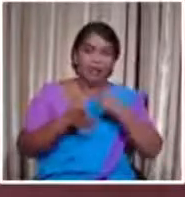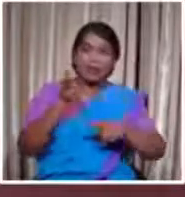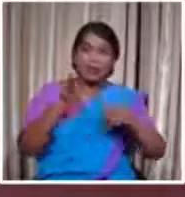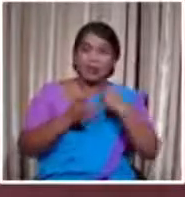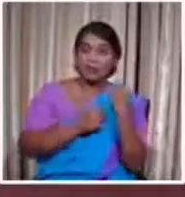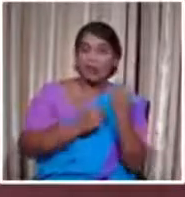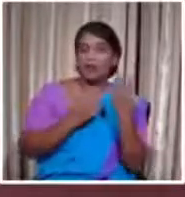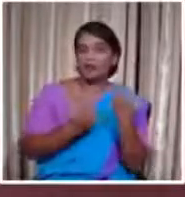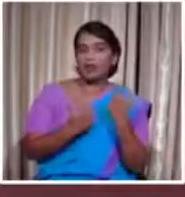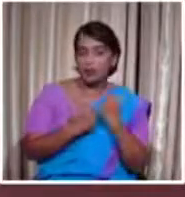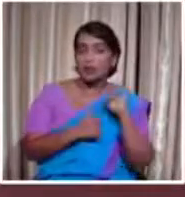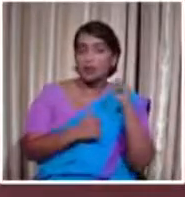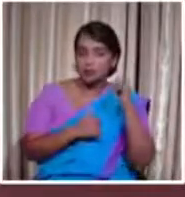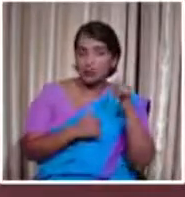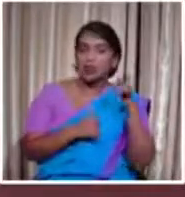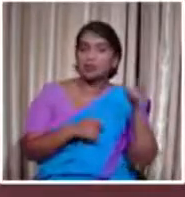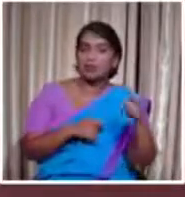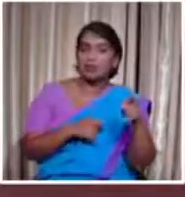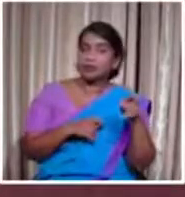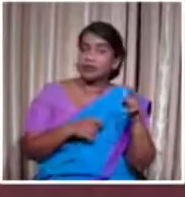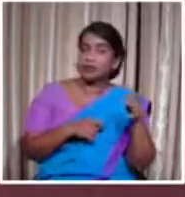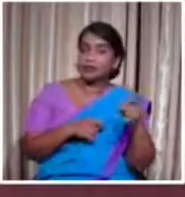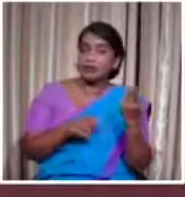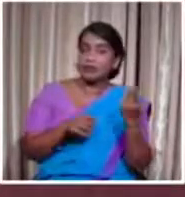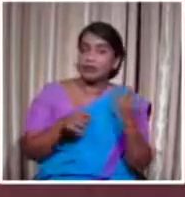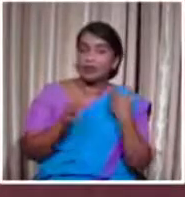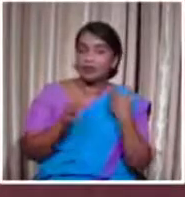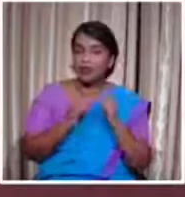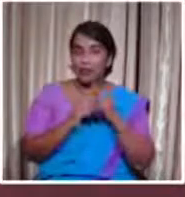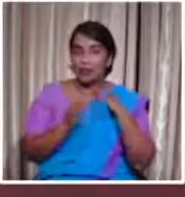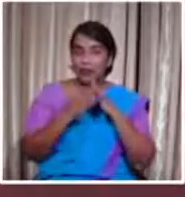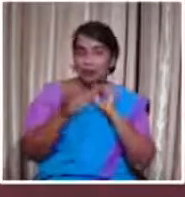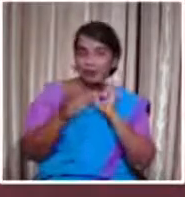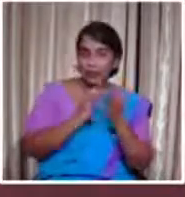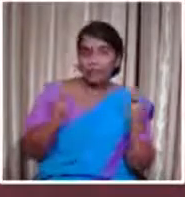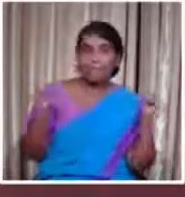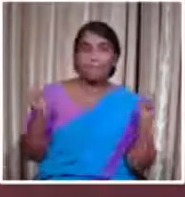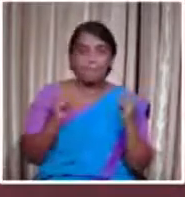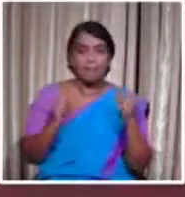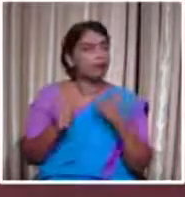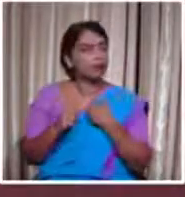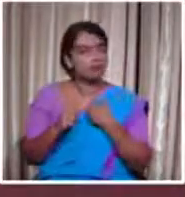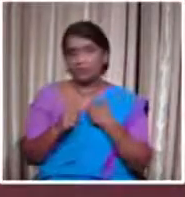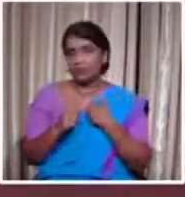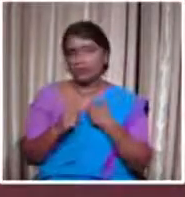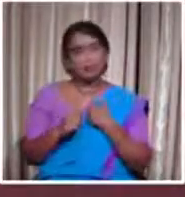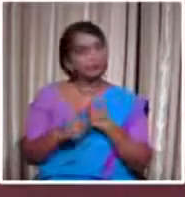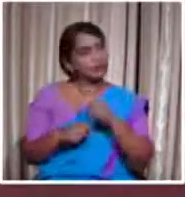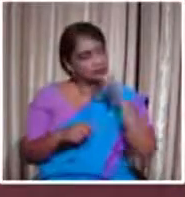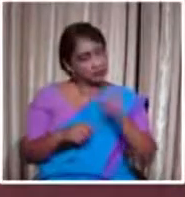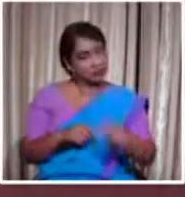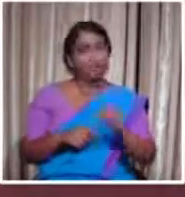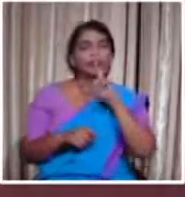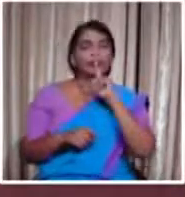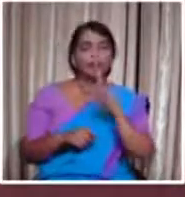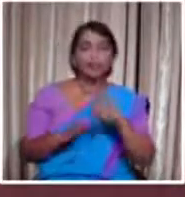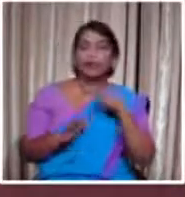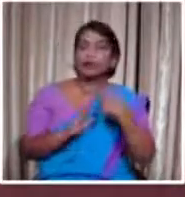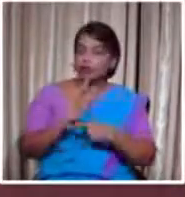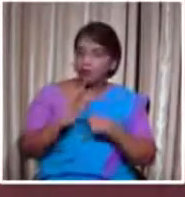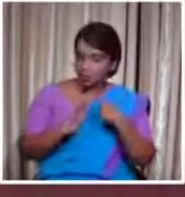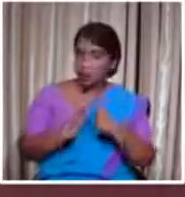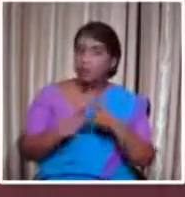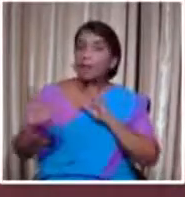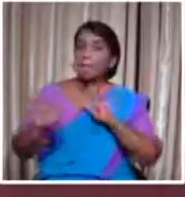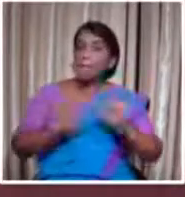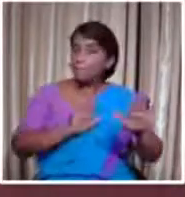ගන්න සමහර අය මේගොල්ලන්ට බයිනකොට බය ගෙවල් ආවිල ගිරිතියයි කියලා මම නම් එක හෙලා කියනවා මේ රටේ මේක